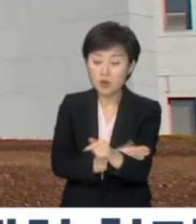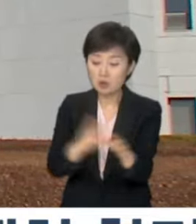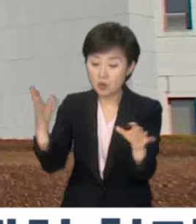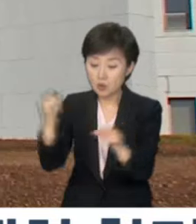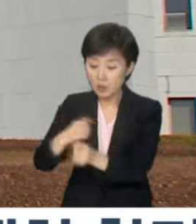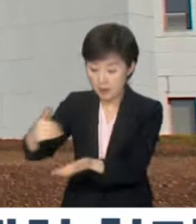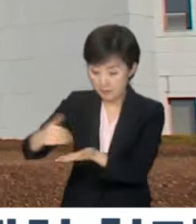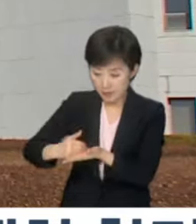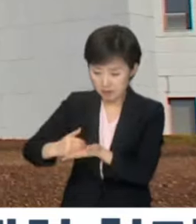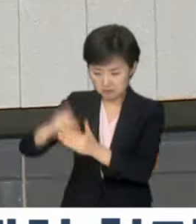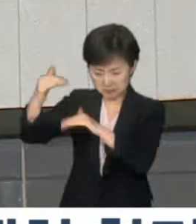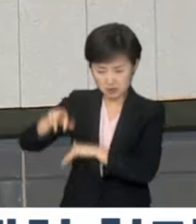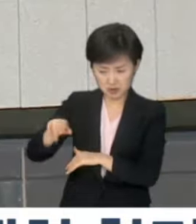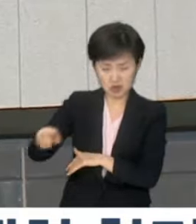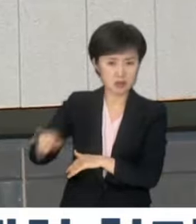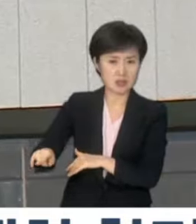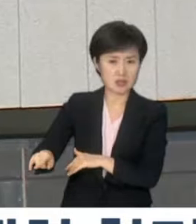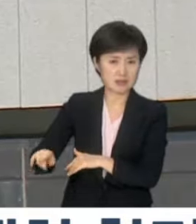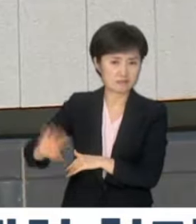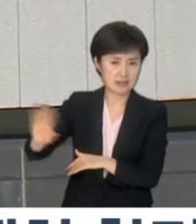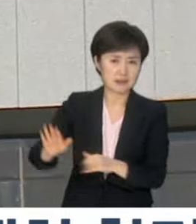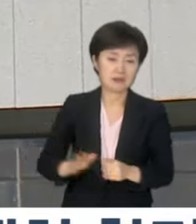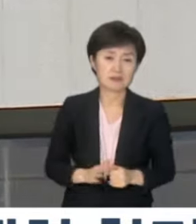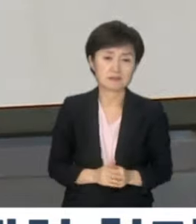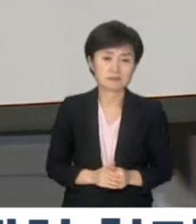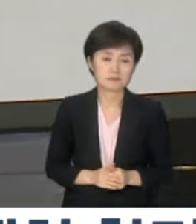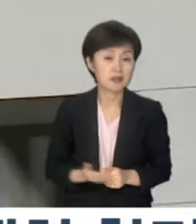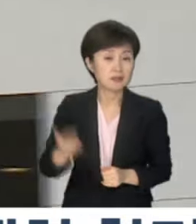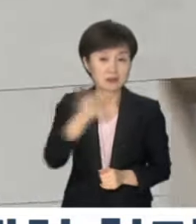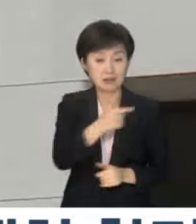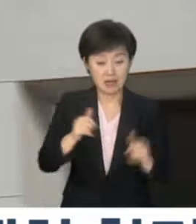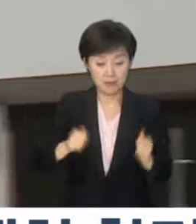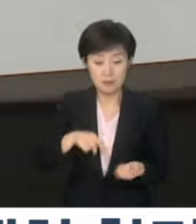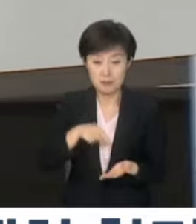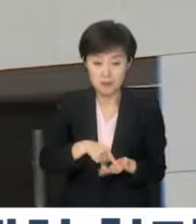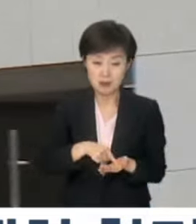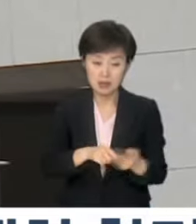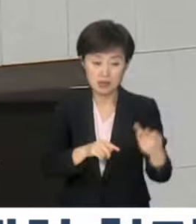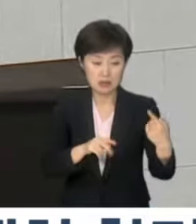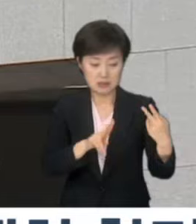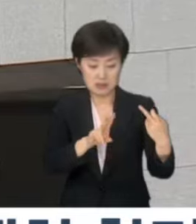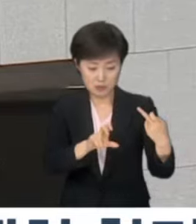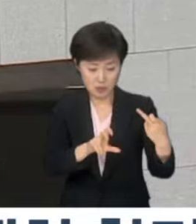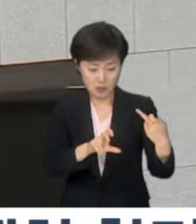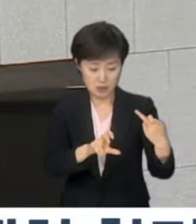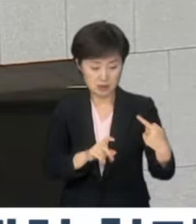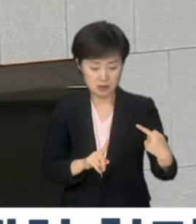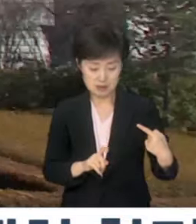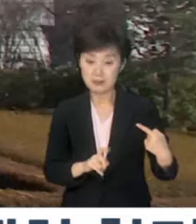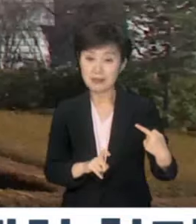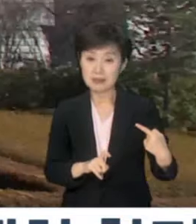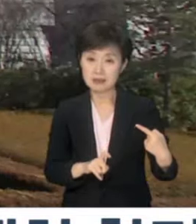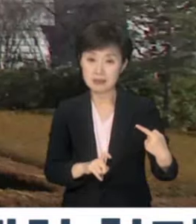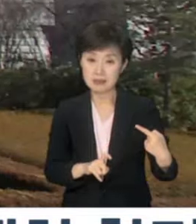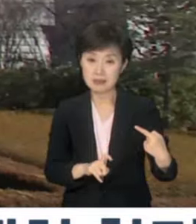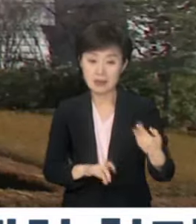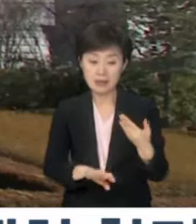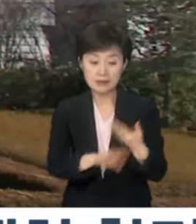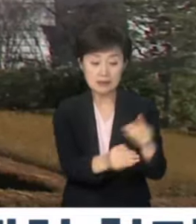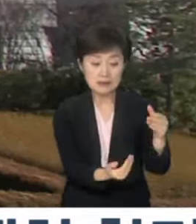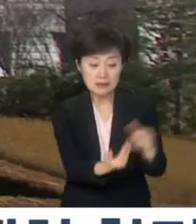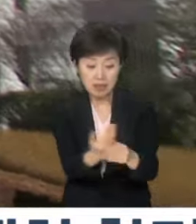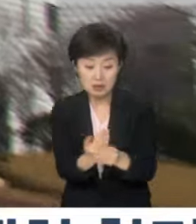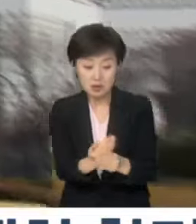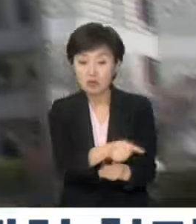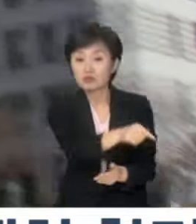주장이 타당하지 않다고 재차 판단했습니다. 앞서 대법원은 지난달 25일과 지난 11일 다른 강제 동원